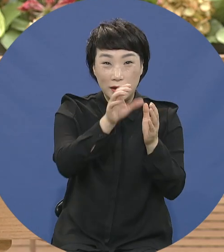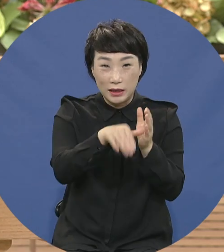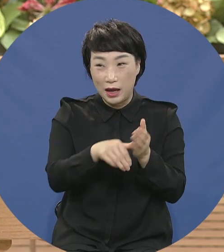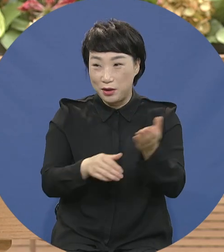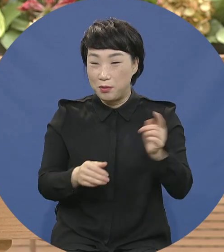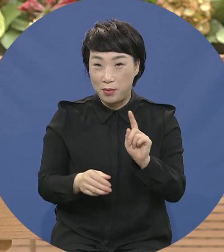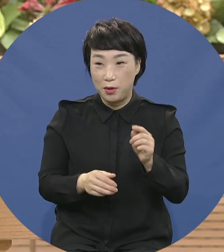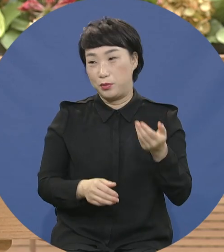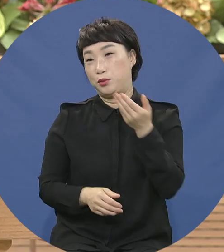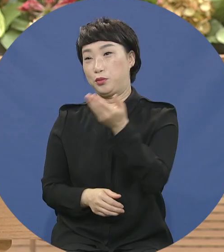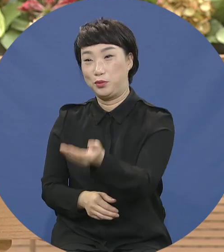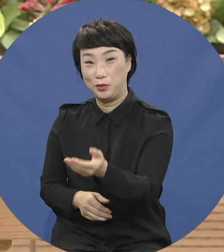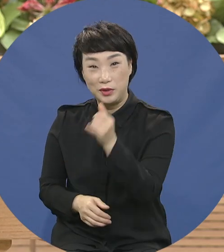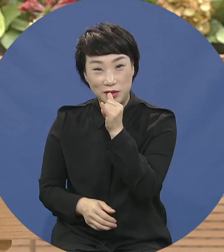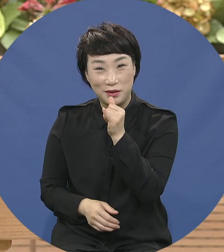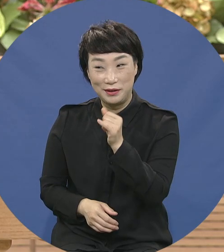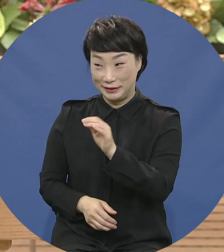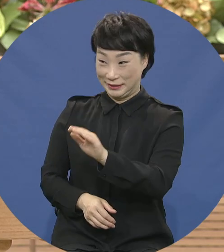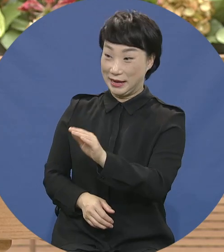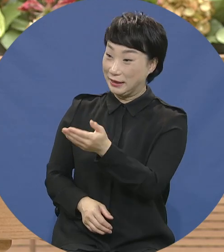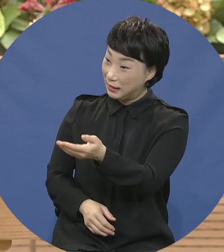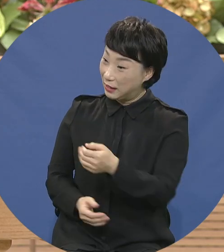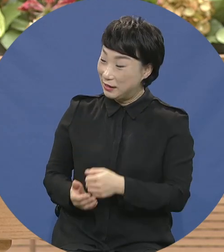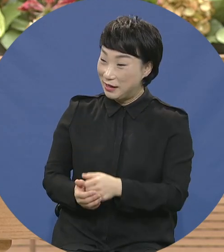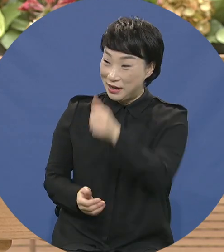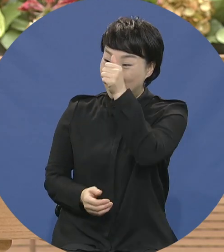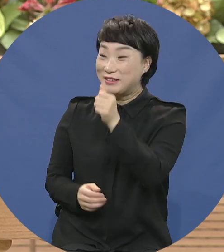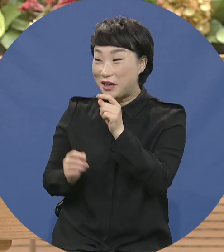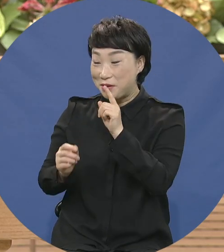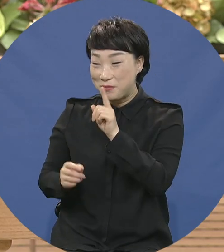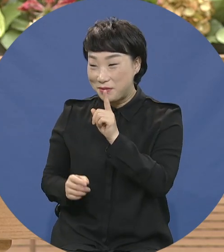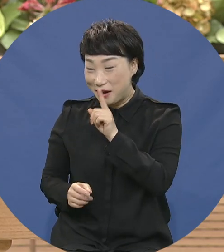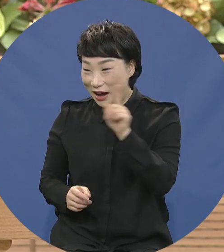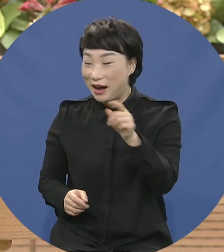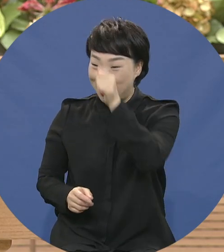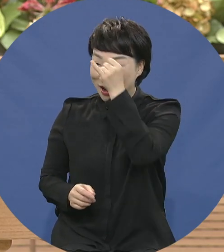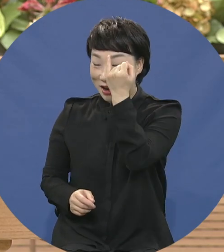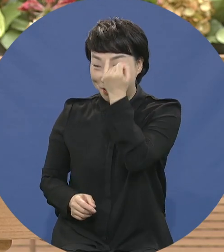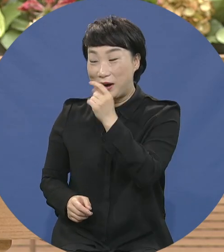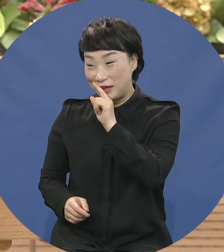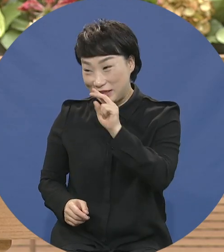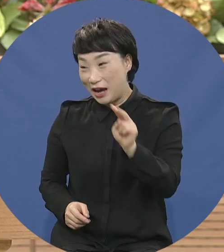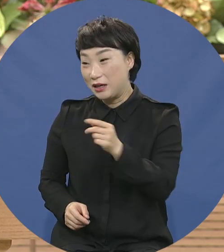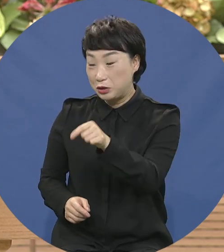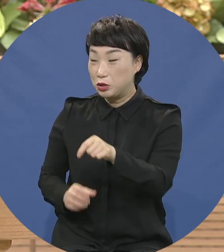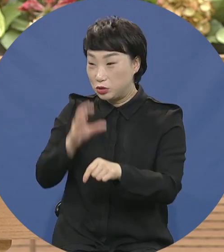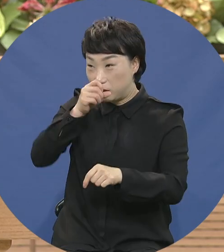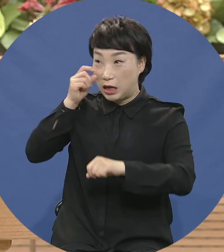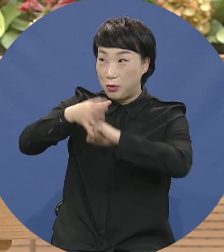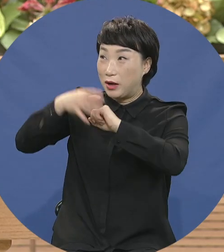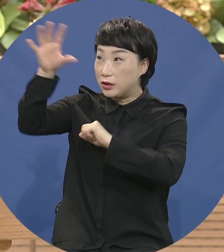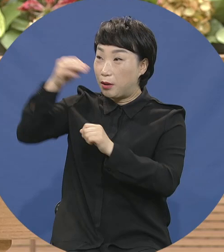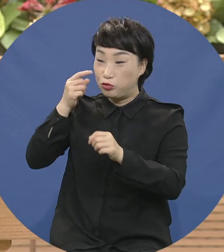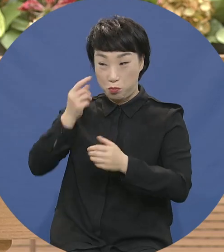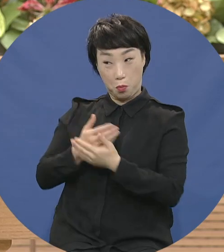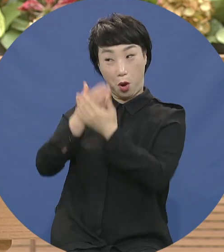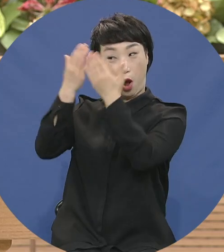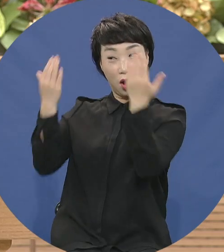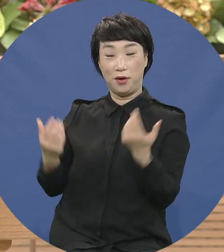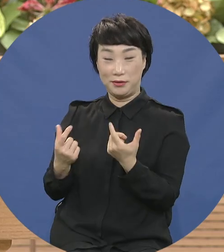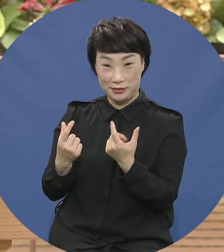뭘 준다고 그러지요. 야 아담아, 하와야, 네가 먹으면 눈이 밝아지는 거 줘.